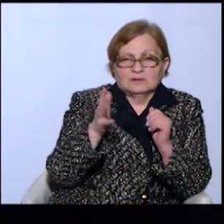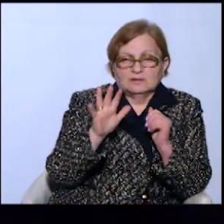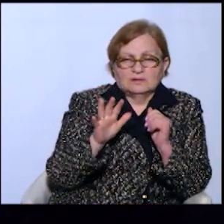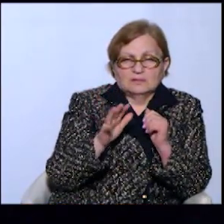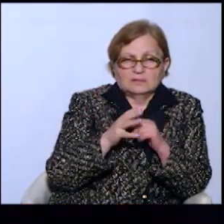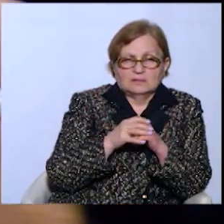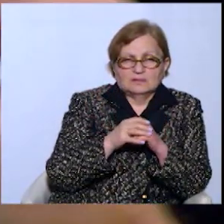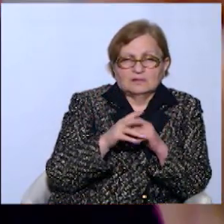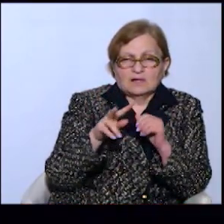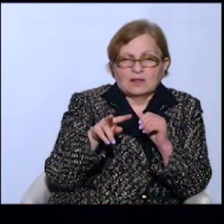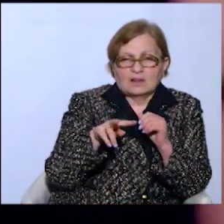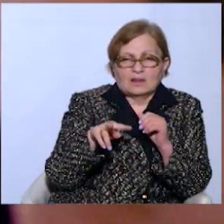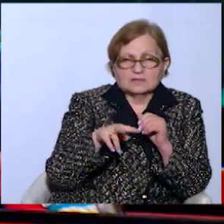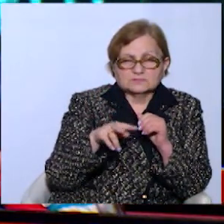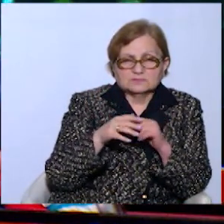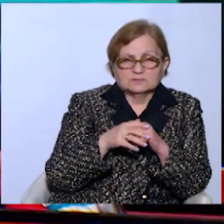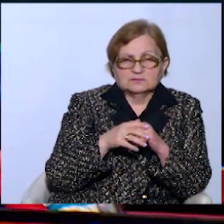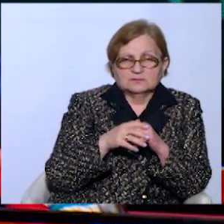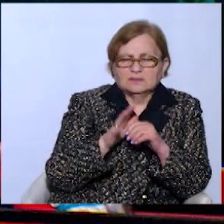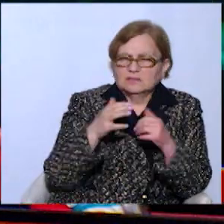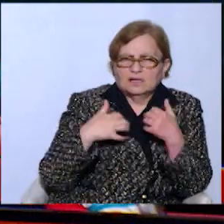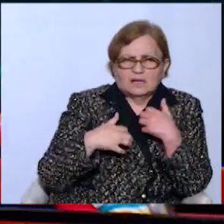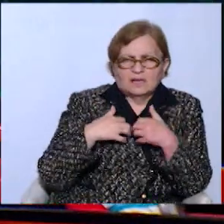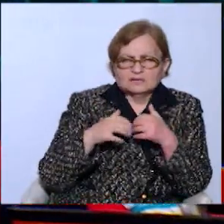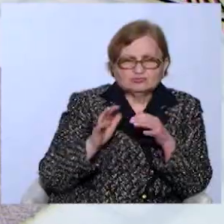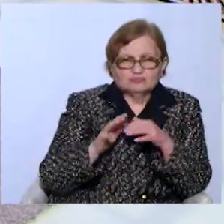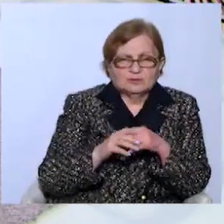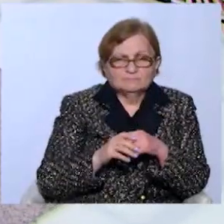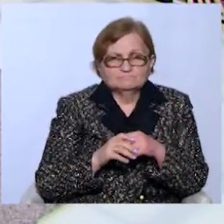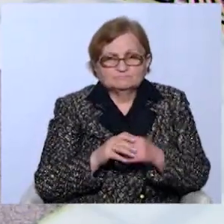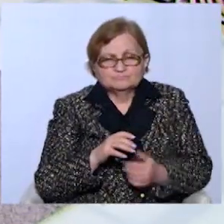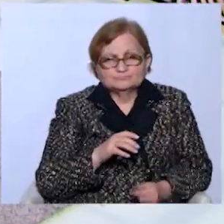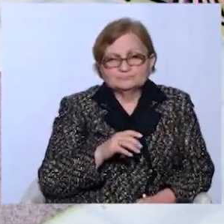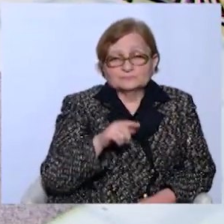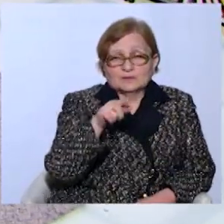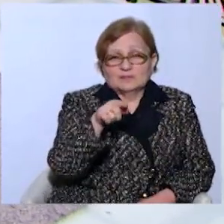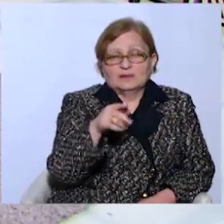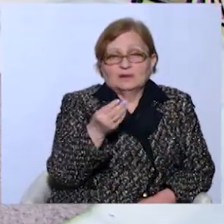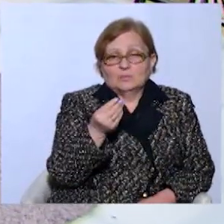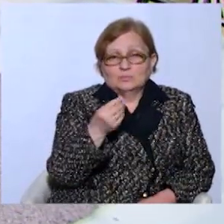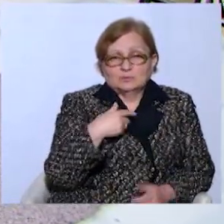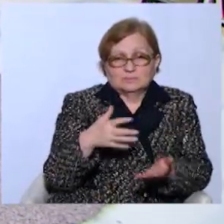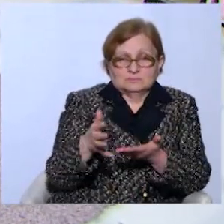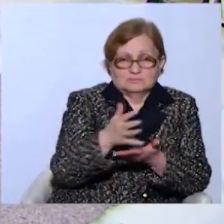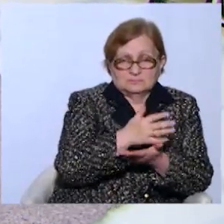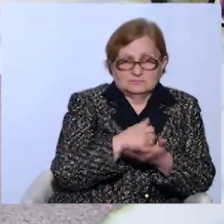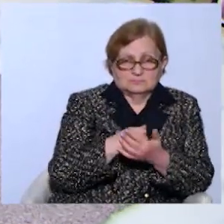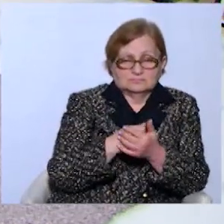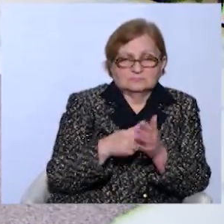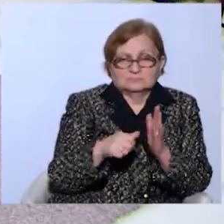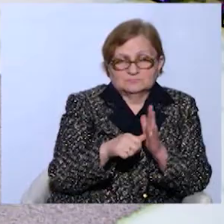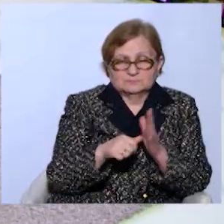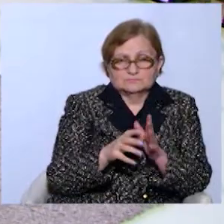55 ლარს. არ ვიჩქაროთ მიმატება. ახლა მე აი ამ ფულებს ავიღებ, ამასაც